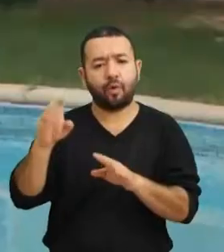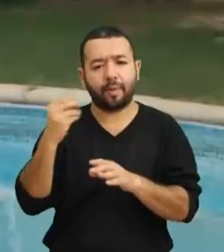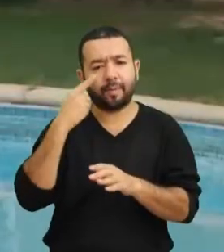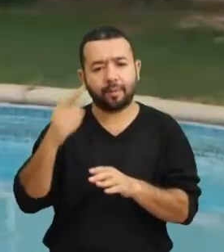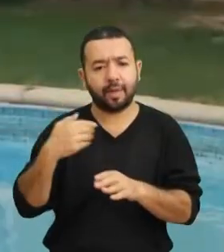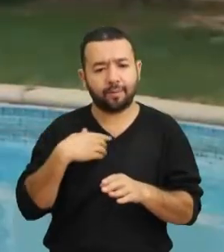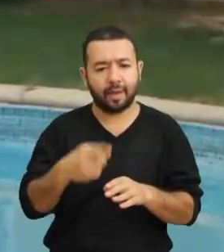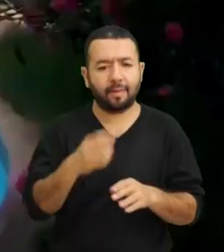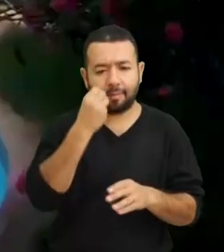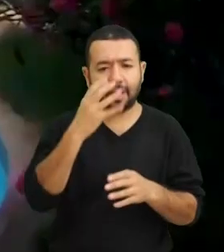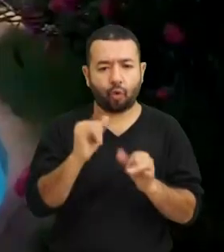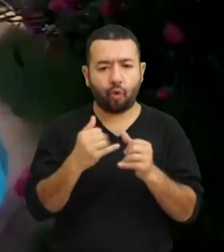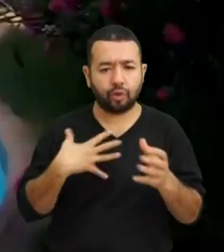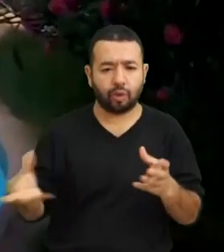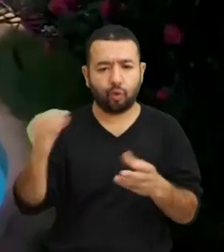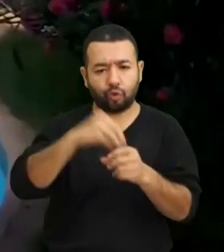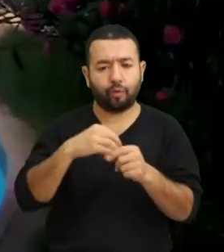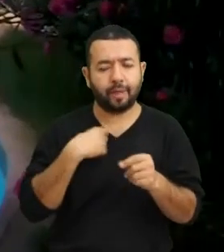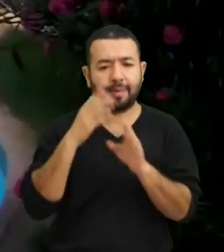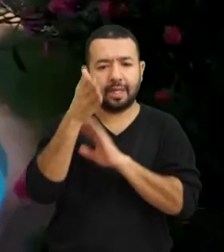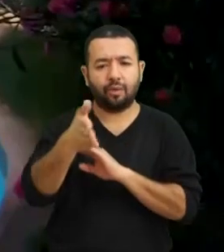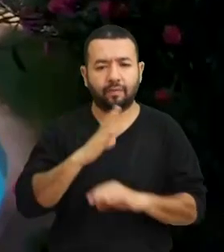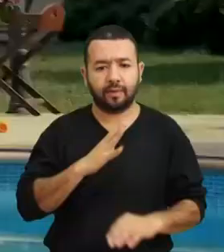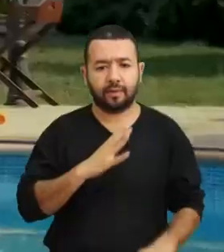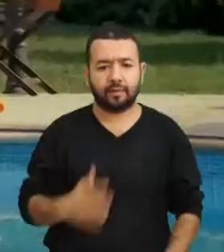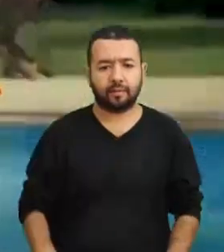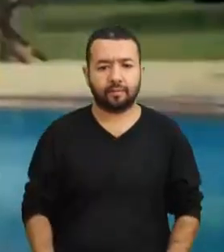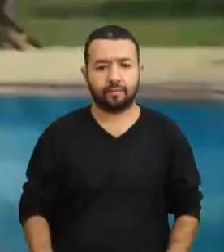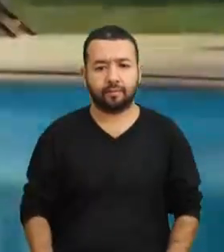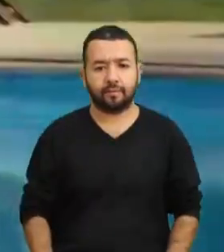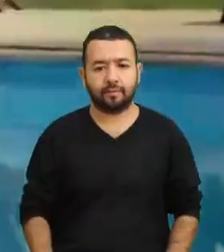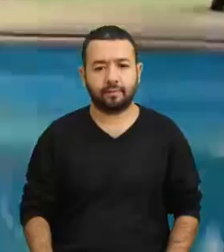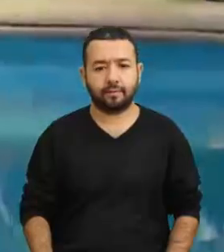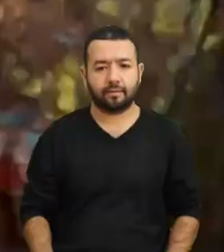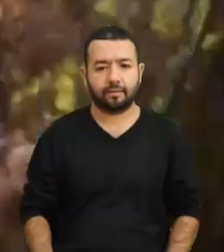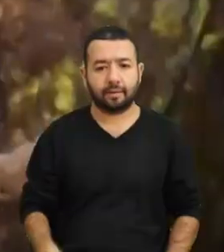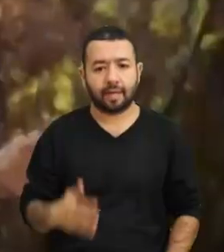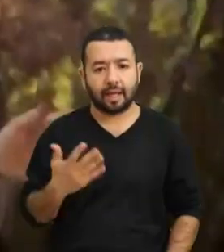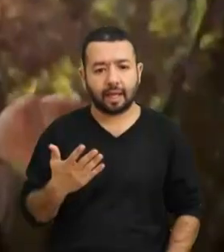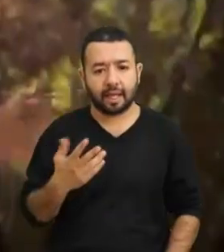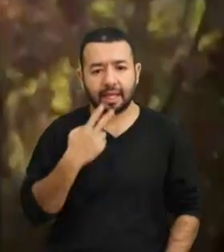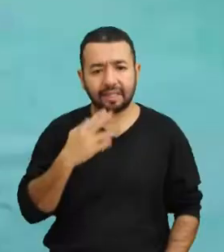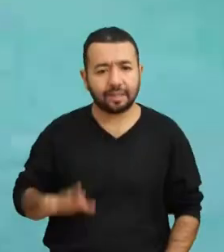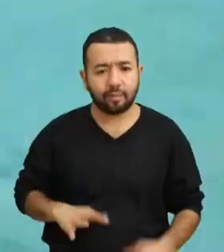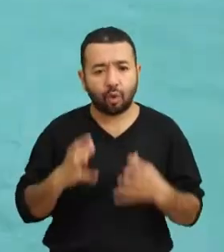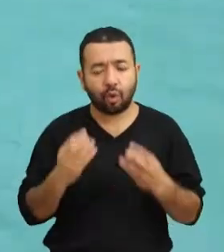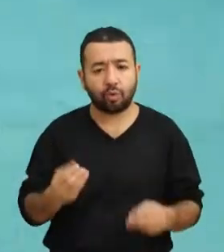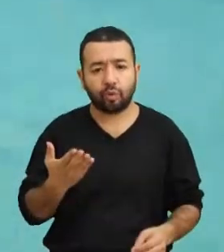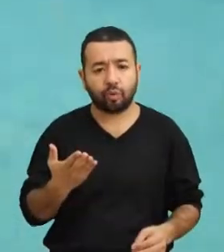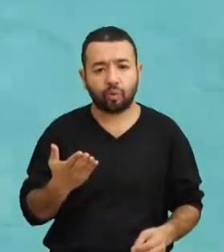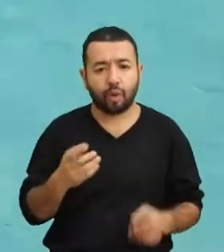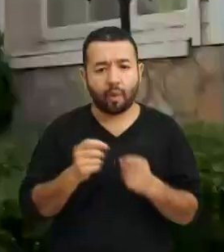şu bahçedeki oyuncakları bir toplayıp geliyorum tamam mı? Bir oyuncağın üzerine basıp havuza düştü. Ay! Ay yavrum ne oldu?